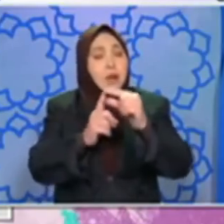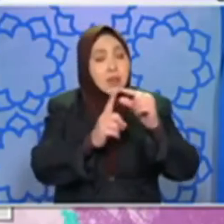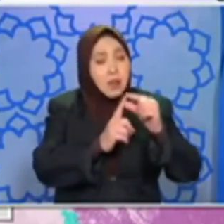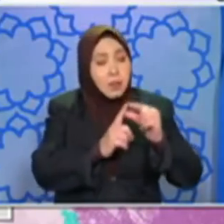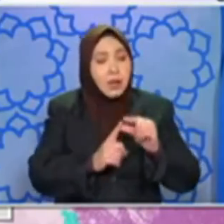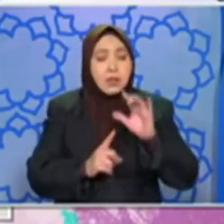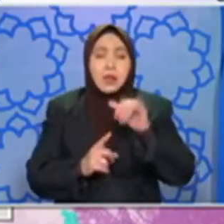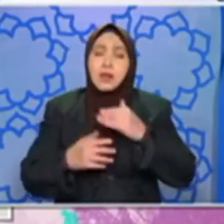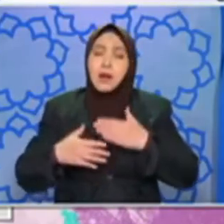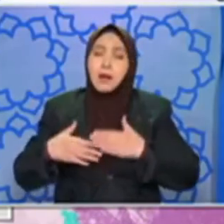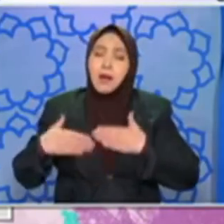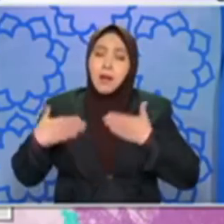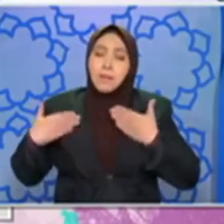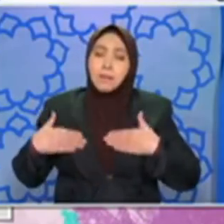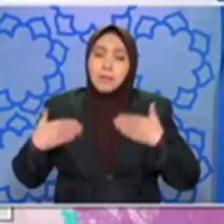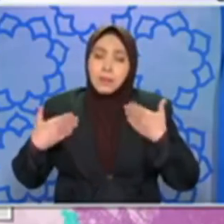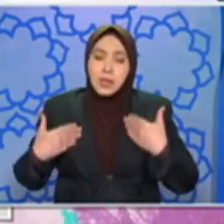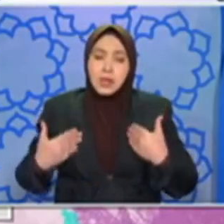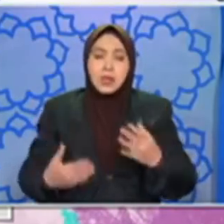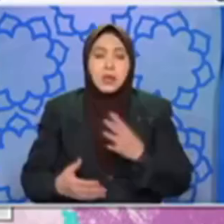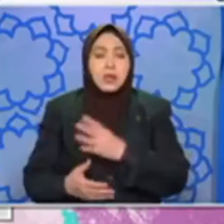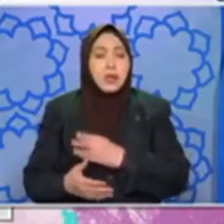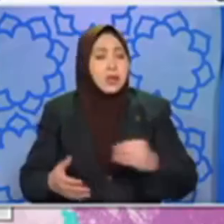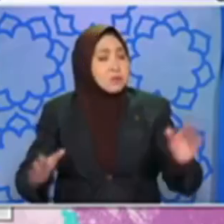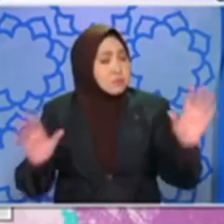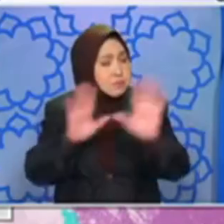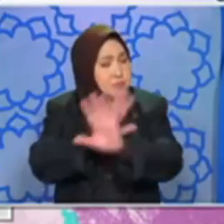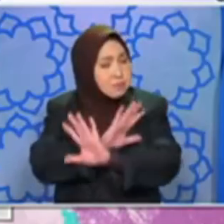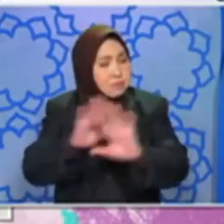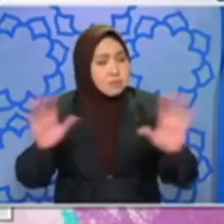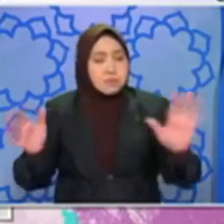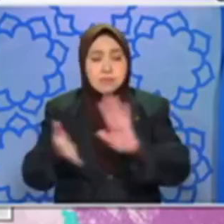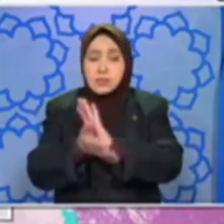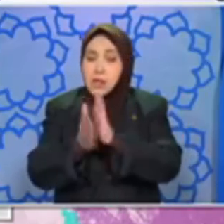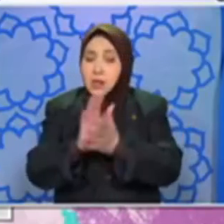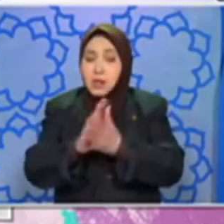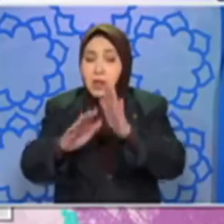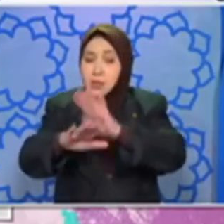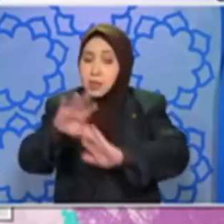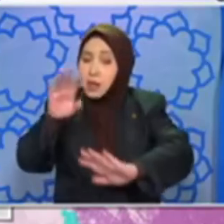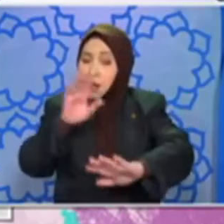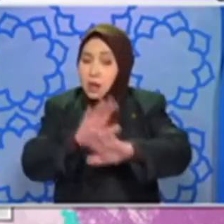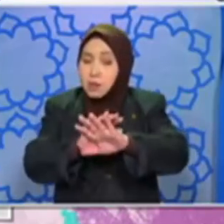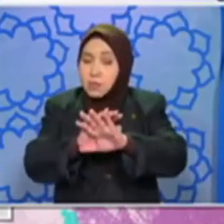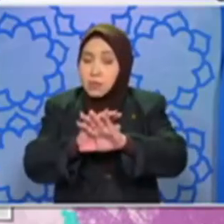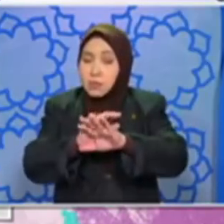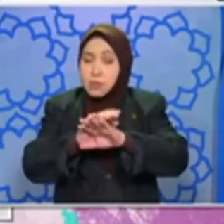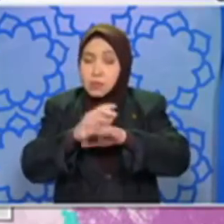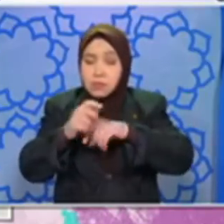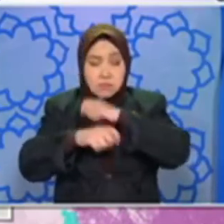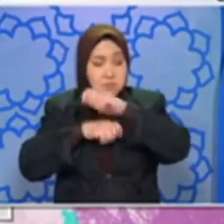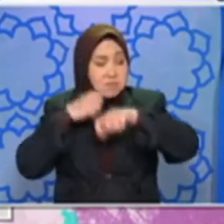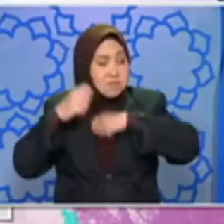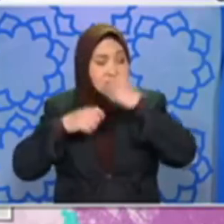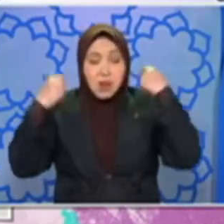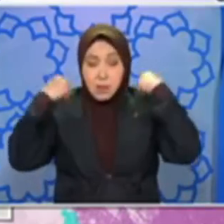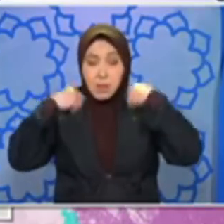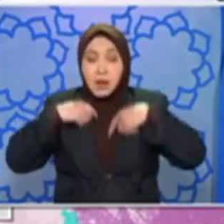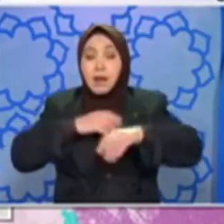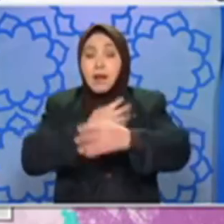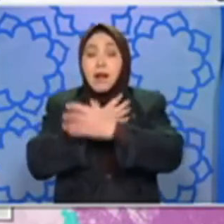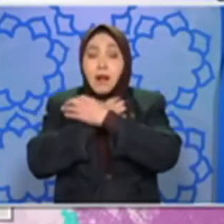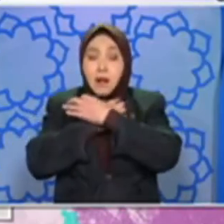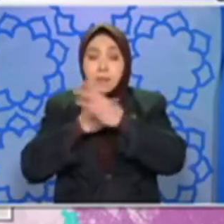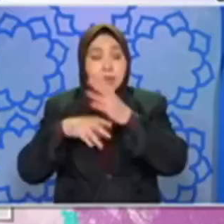ميسورا ولا تجعل يدك مغلولة إلى